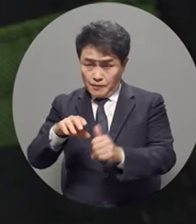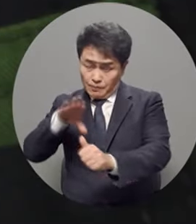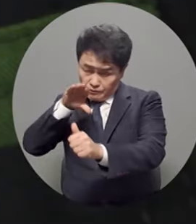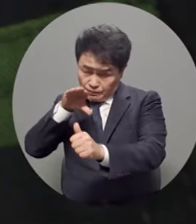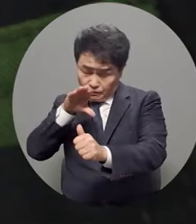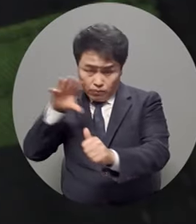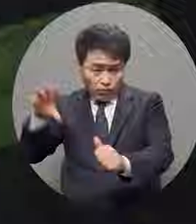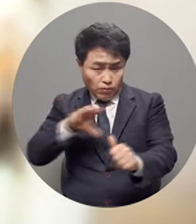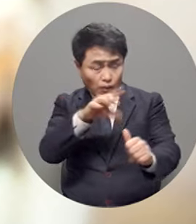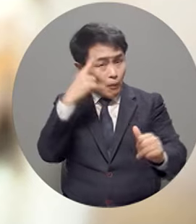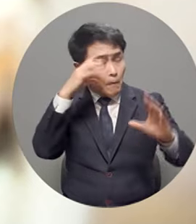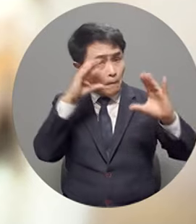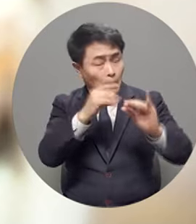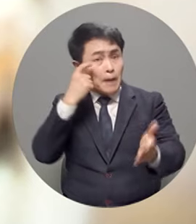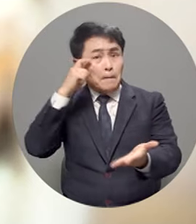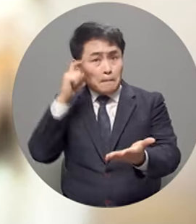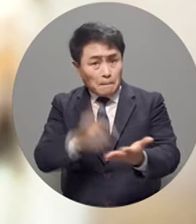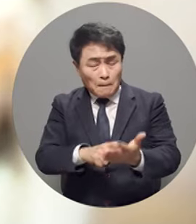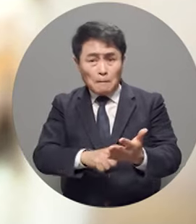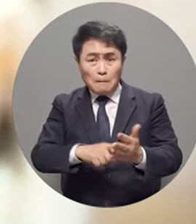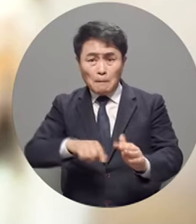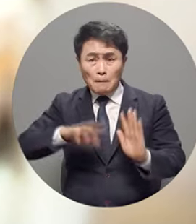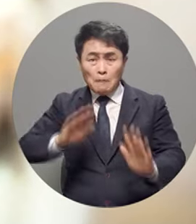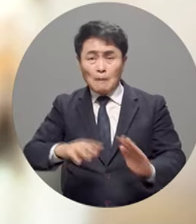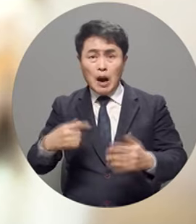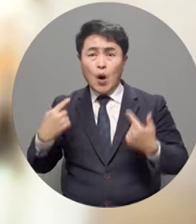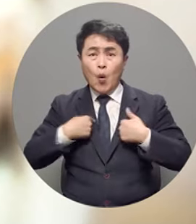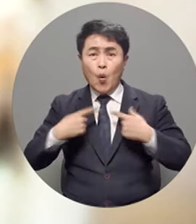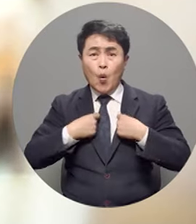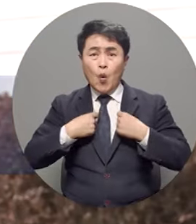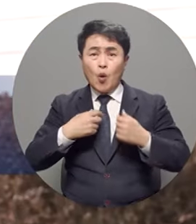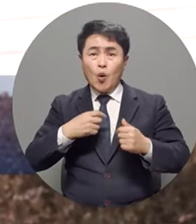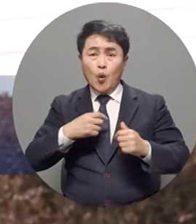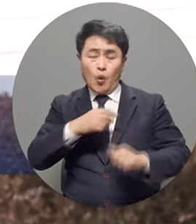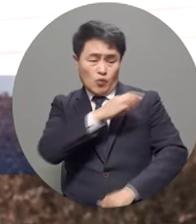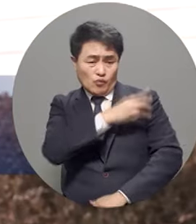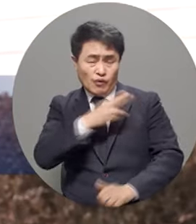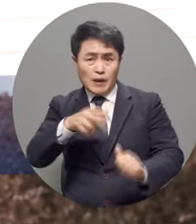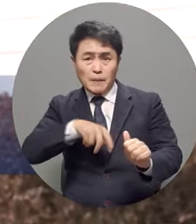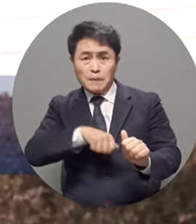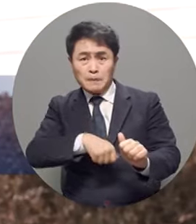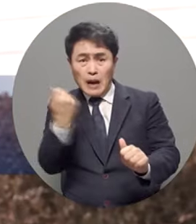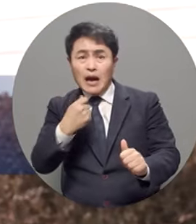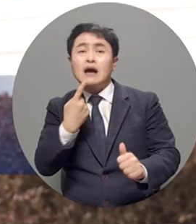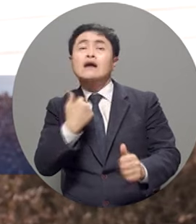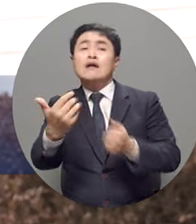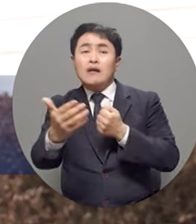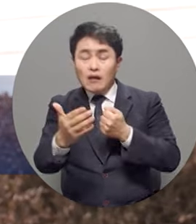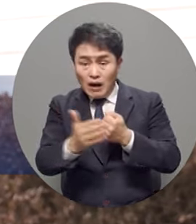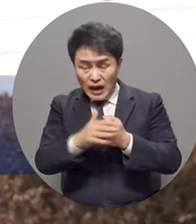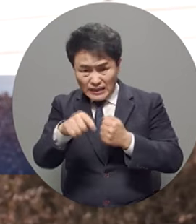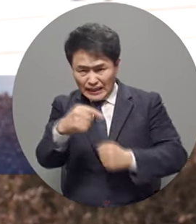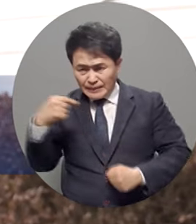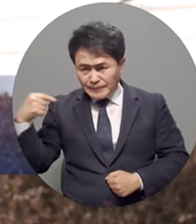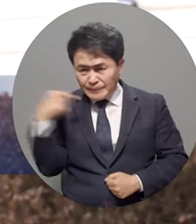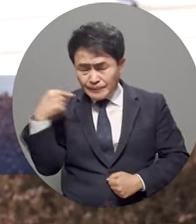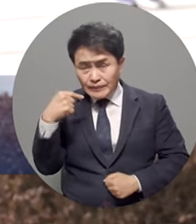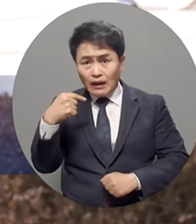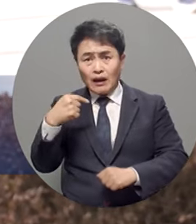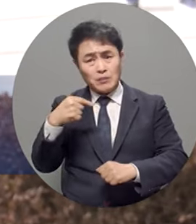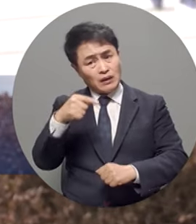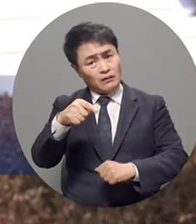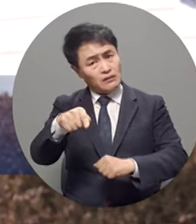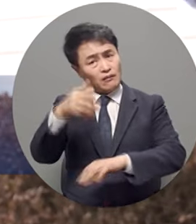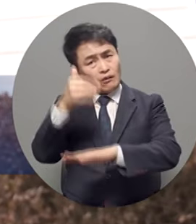사실이 적발돼 강제 전역 조치되기도 했습니다. 그걸 확실히 처리했으면 이러한 결과가 없었을 건데